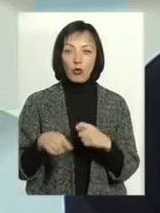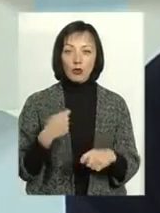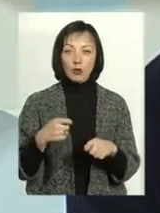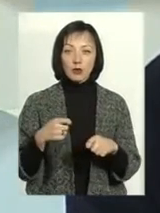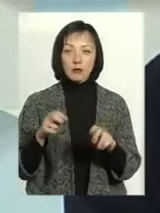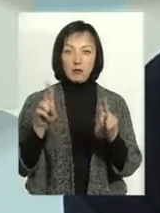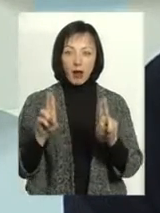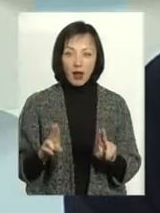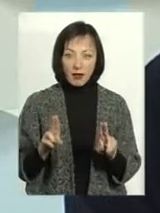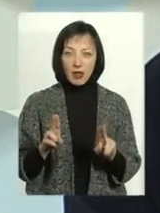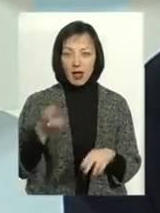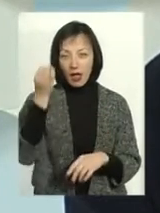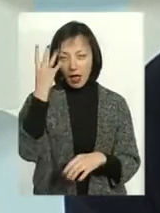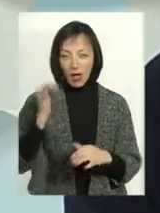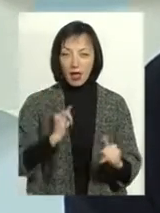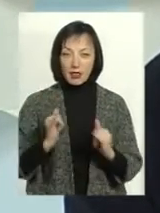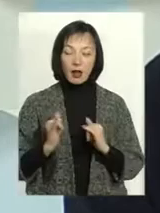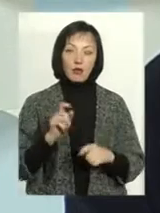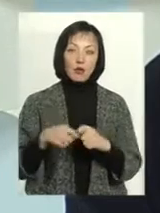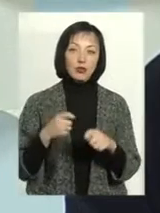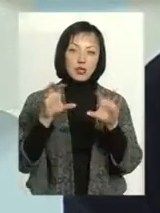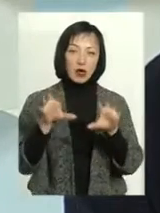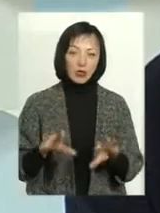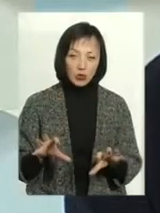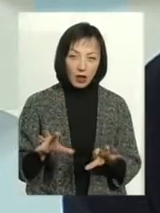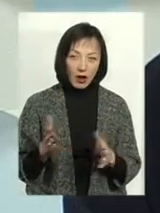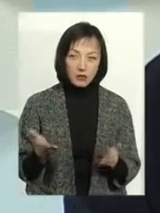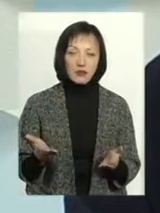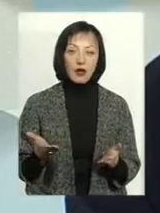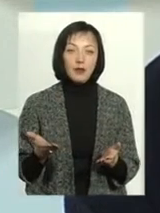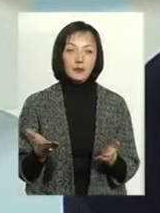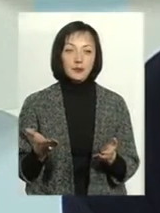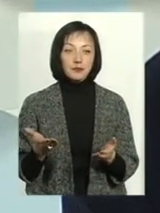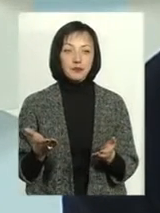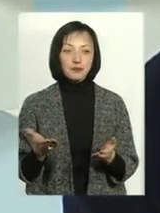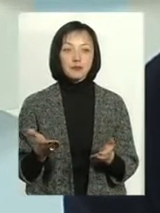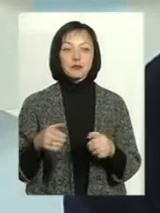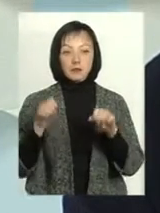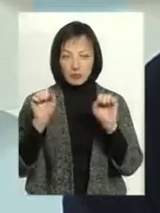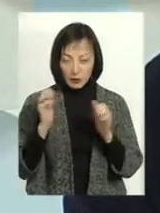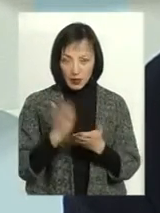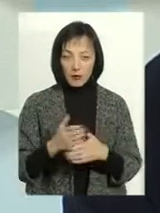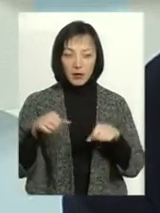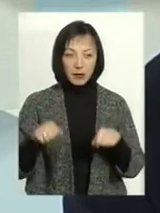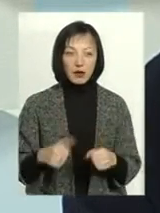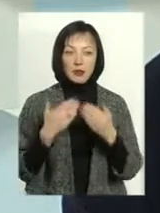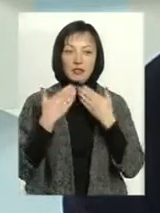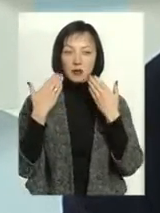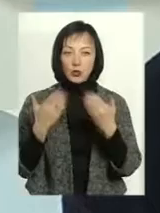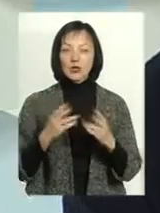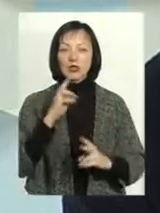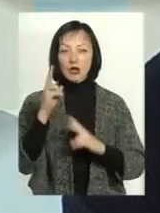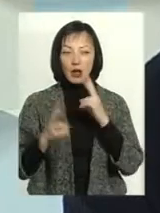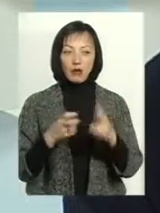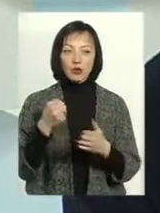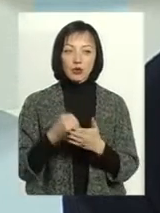правил адвокатської етики, порушення законодавства про адвокатуру та адвокатську діяльність, вправі звернутися з відповідною скаргою